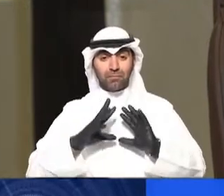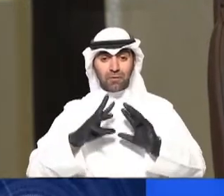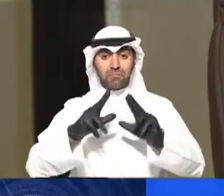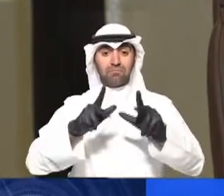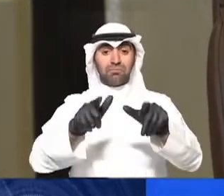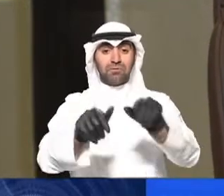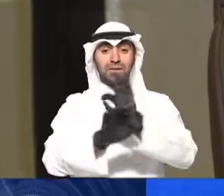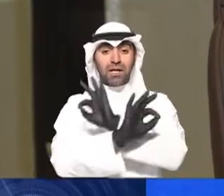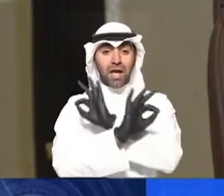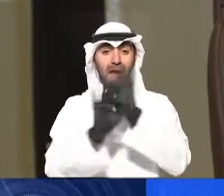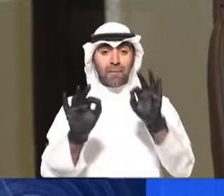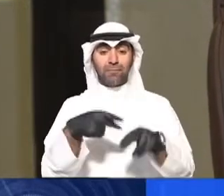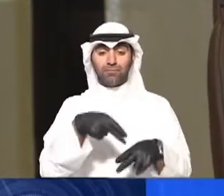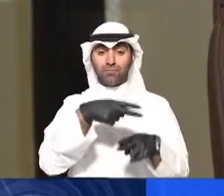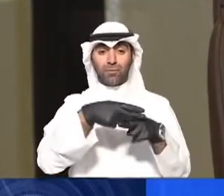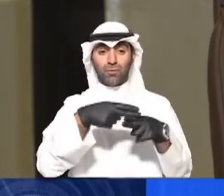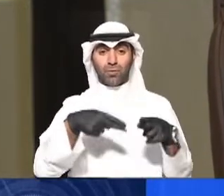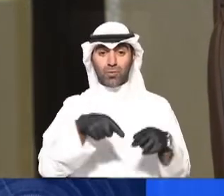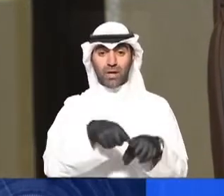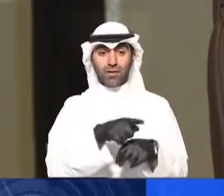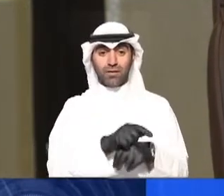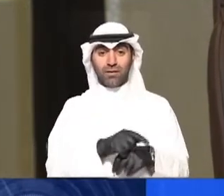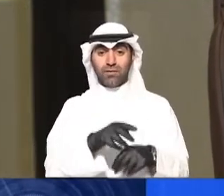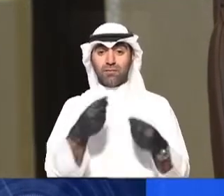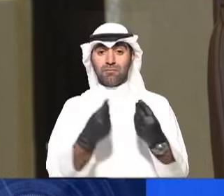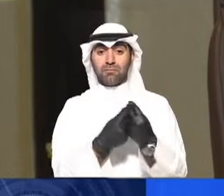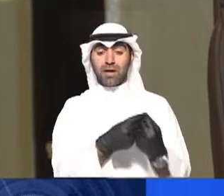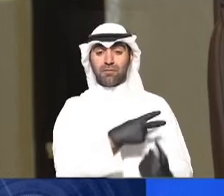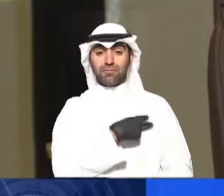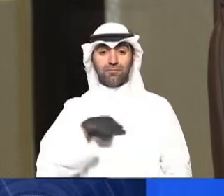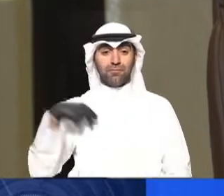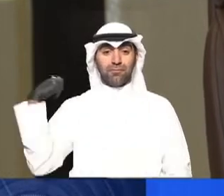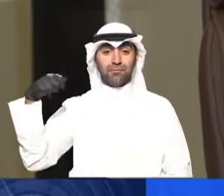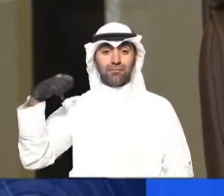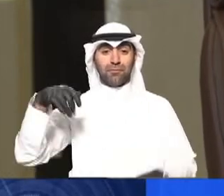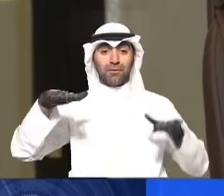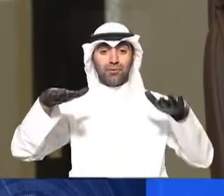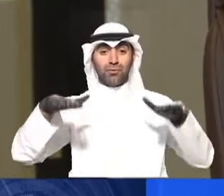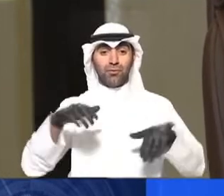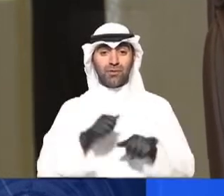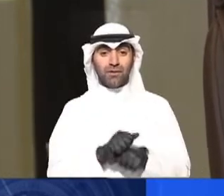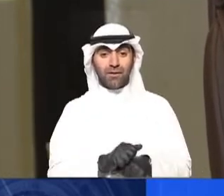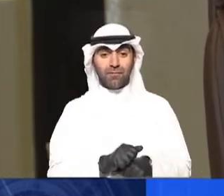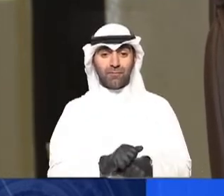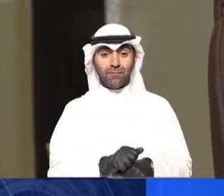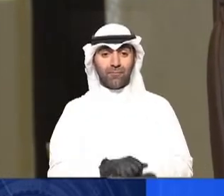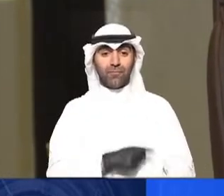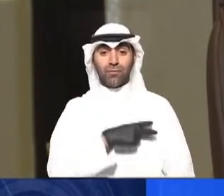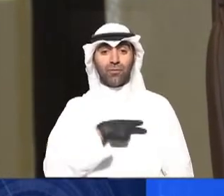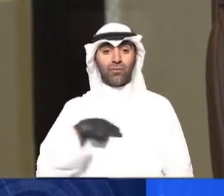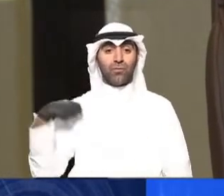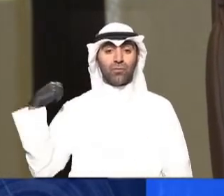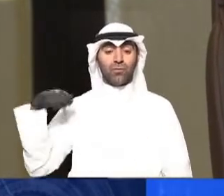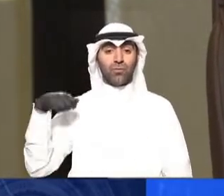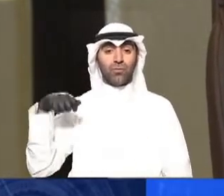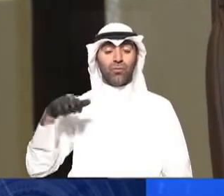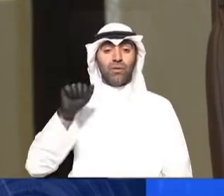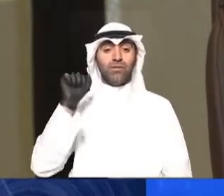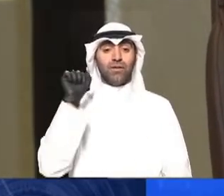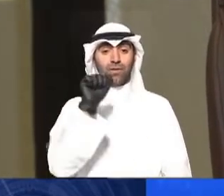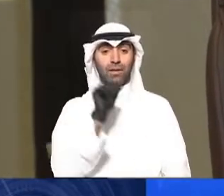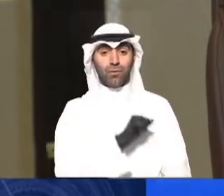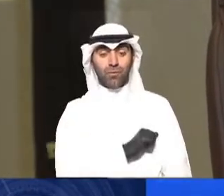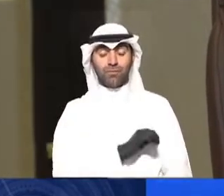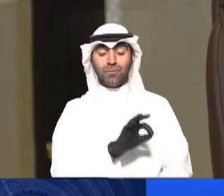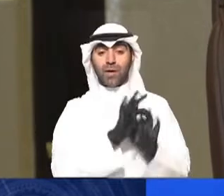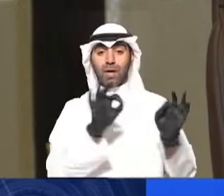ممثلة في مجلس الوزراء وأيضا معالي وزير الدولة لشؤون الخدمات وكافة العاملين بالطيران